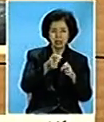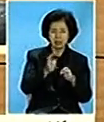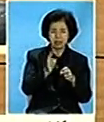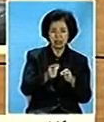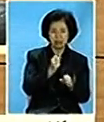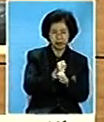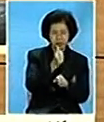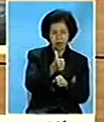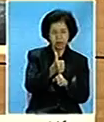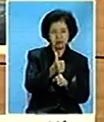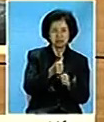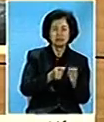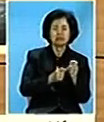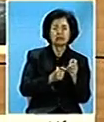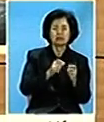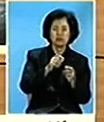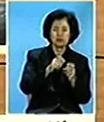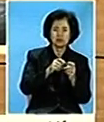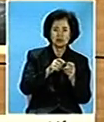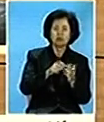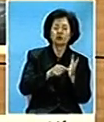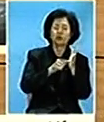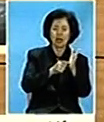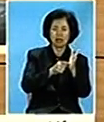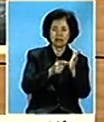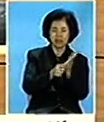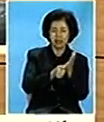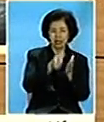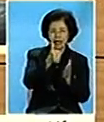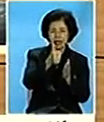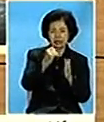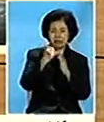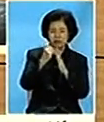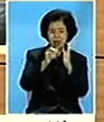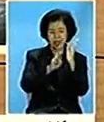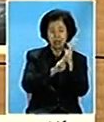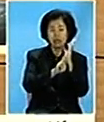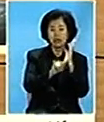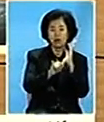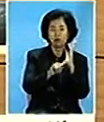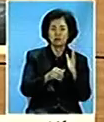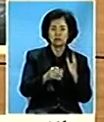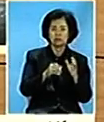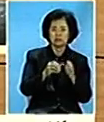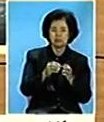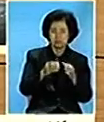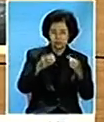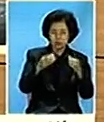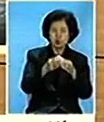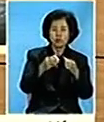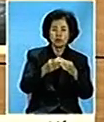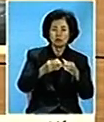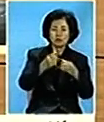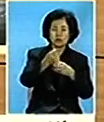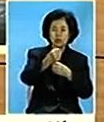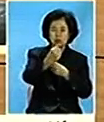ยกตัวอย่างสักอันนะครับเพื่อเป็นปัญหาที่จะเห็นว่าทำแก้ได้ที่จังหวัดระยองครับชมรมสวนผลไม้เขาดินที่อำเภอแกลงจังหวั